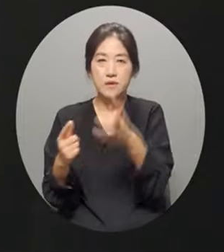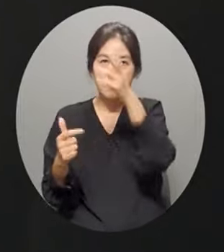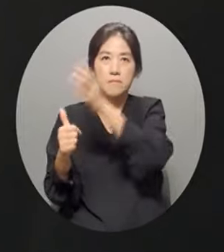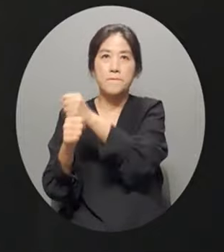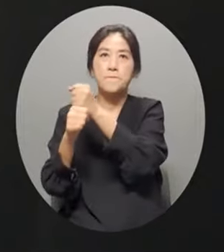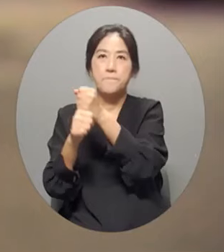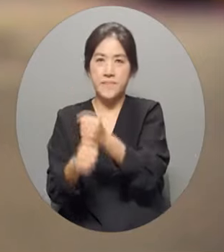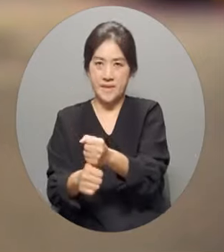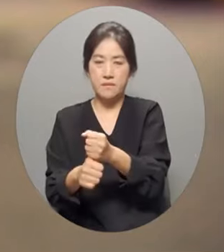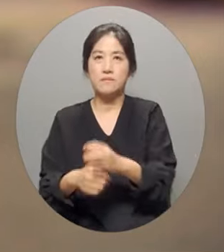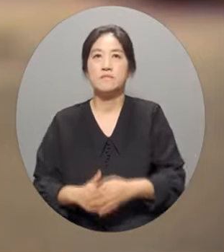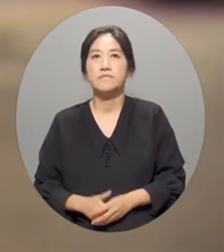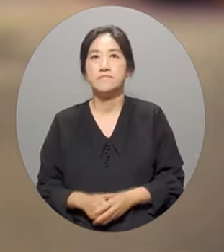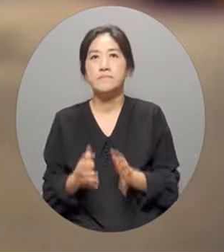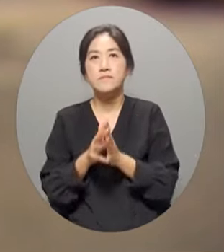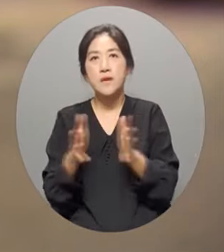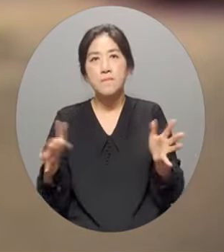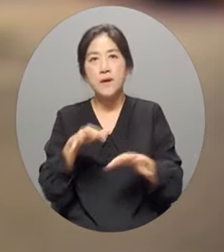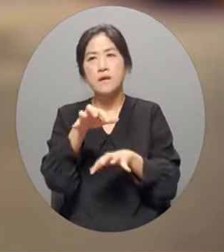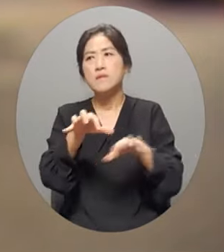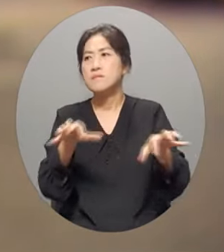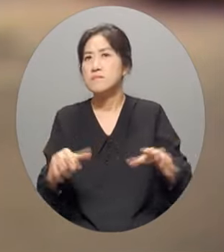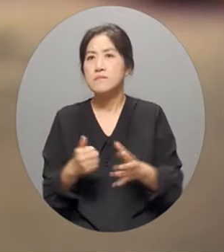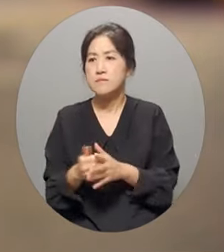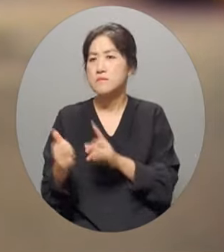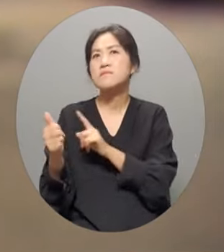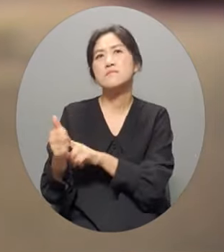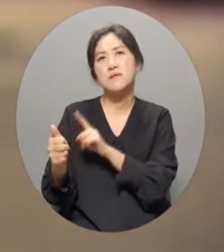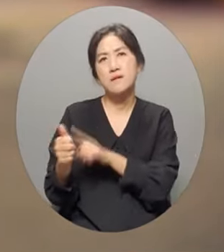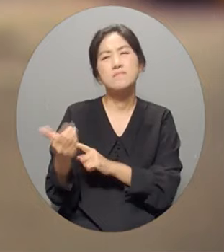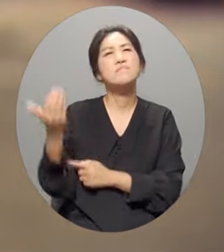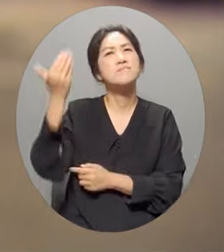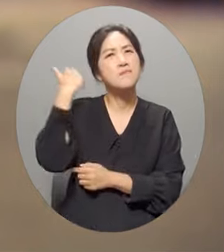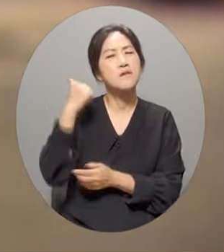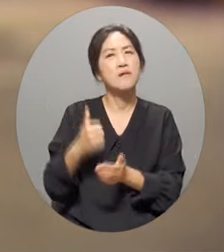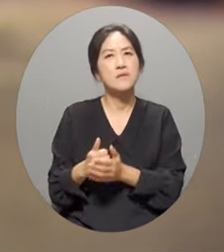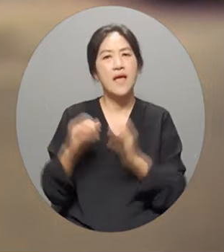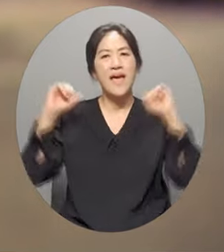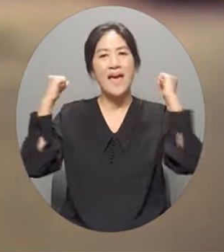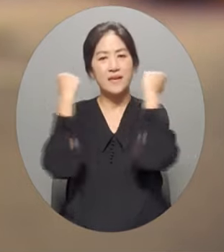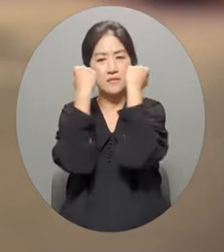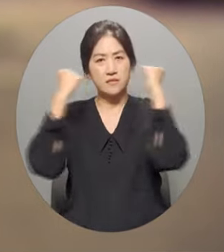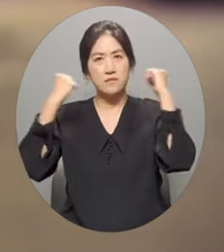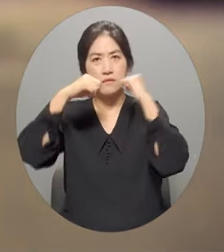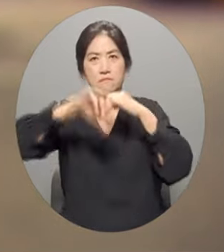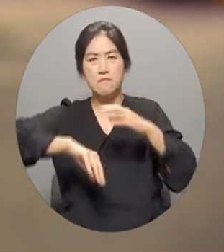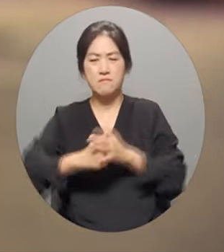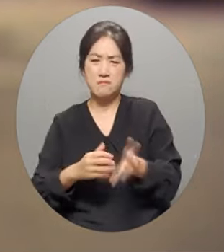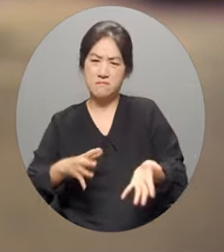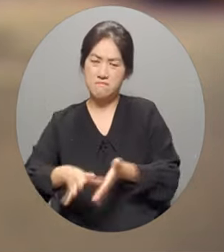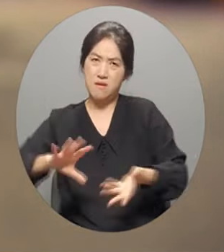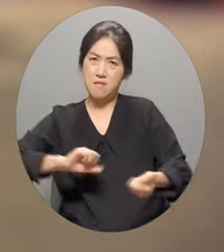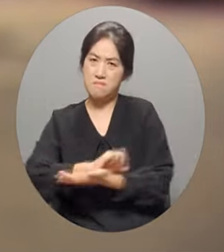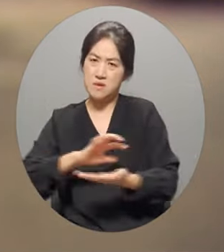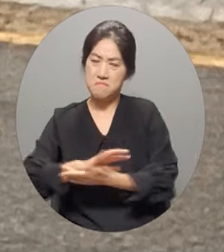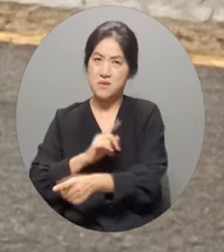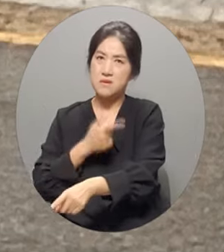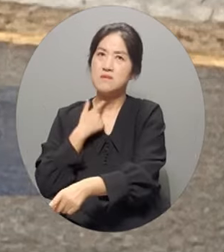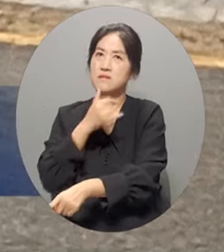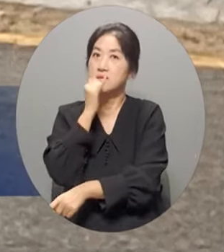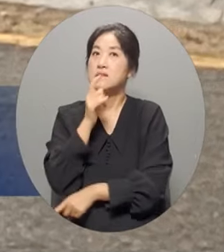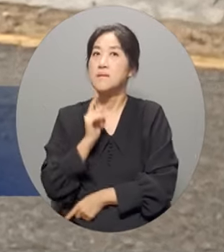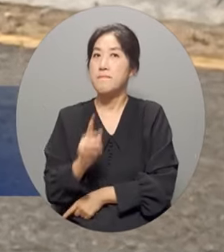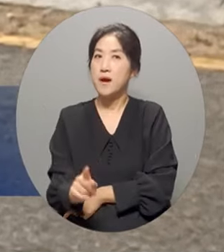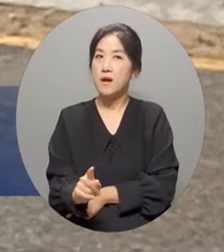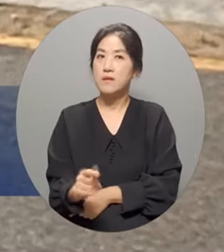붙잡혔습니다. 아파트 주민들은 가해 남성이 이전에도 헬스장에서 난동을 피웠다고 전했습니다. 검은